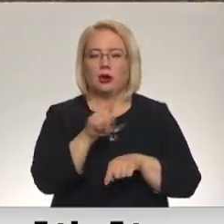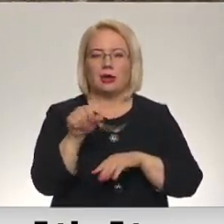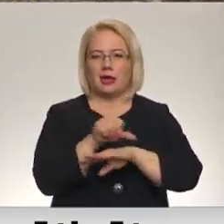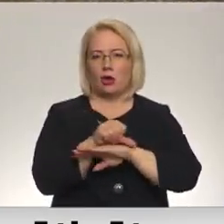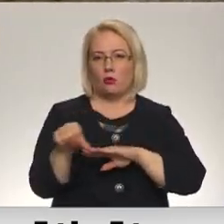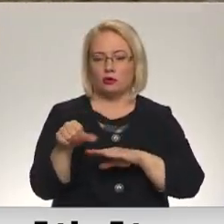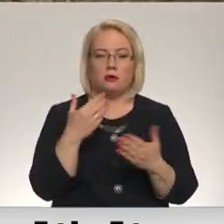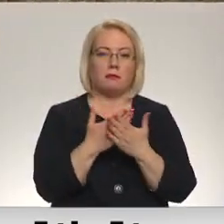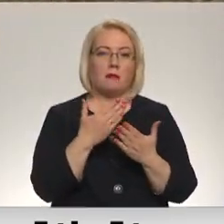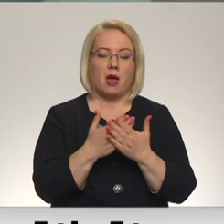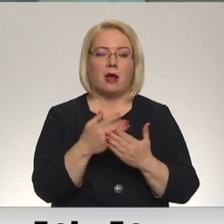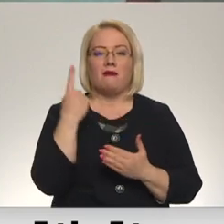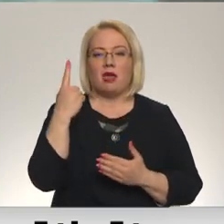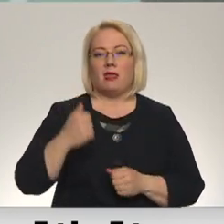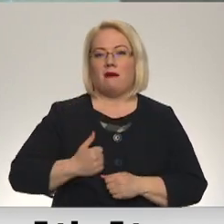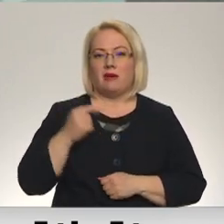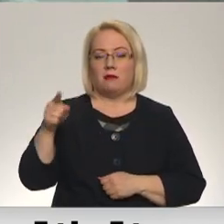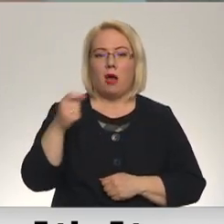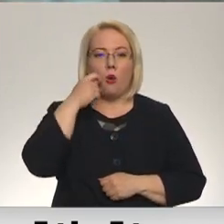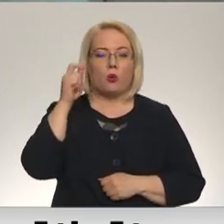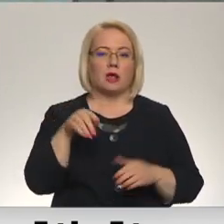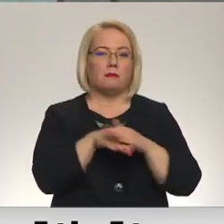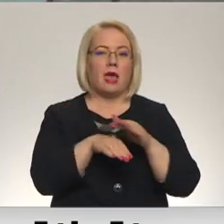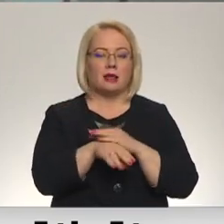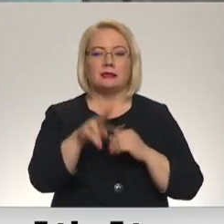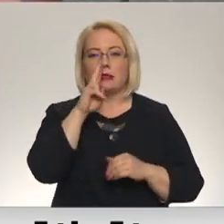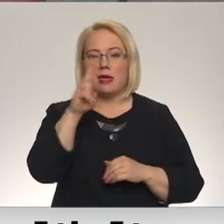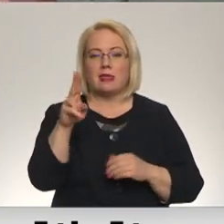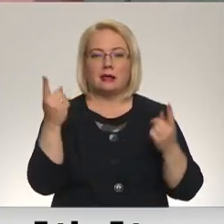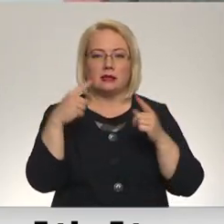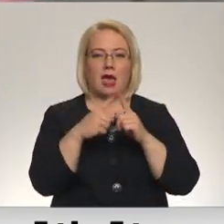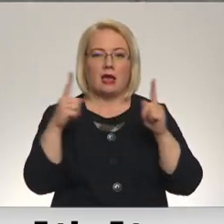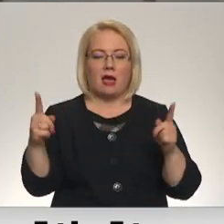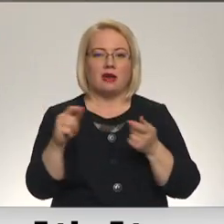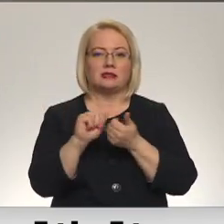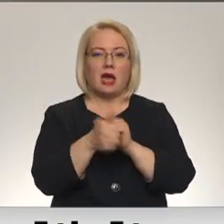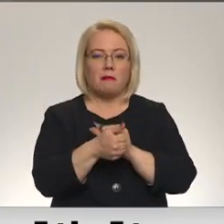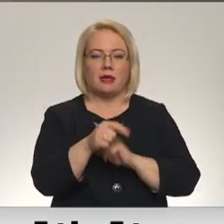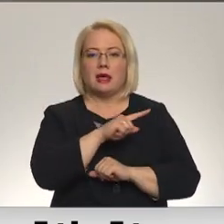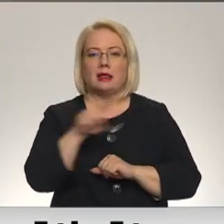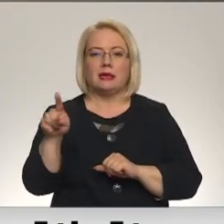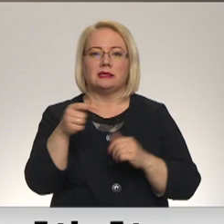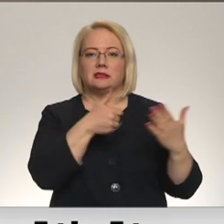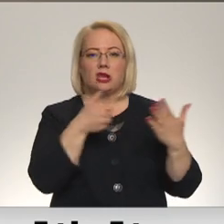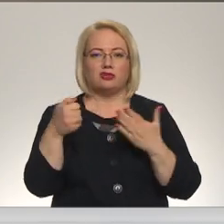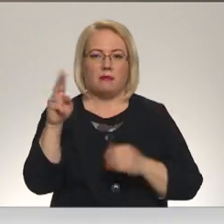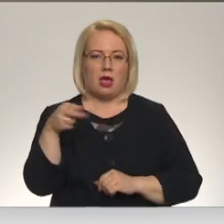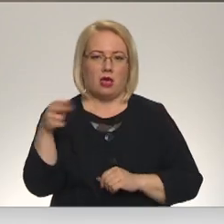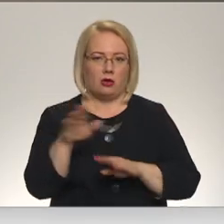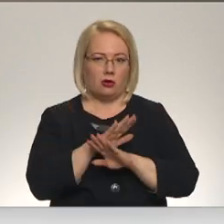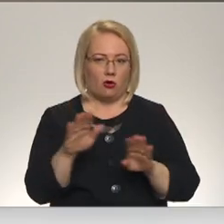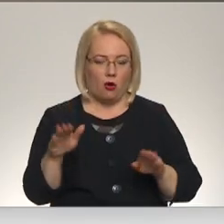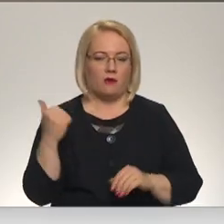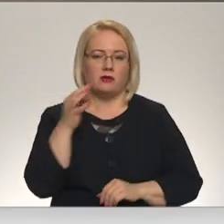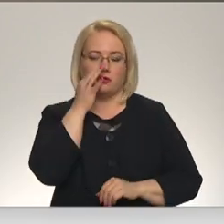ierobežojumi. Piemēram, vienā no tiem Ukrainas bēglis nedēļas laikā var apmainīt līdz 600 eiro. Tas tiek darīts tāpēc, lai